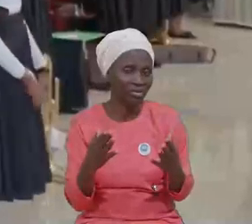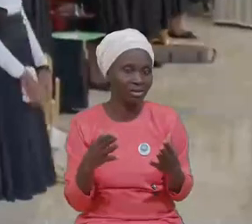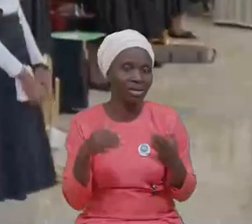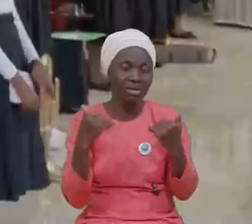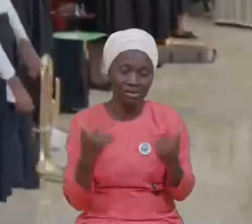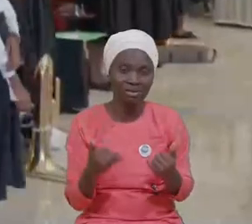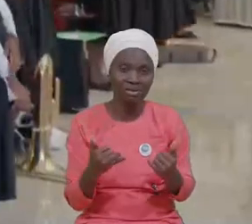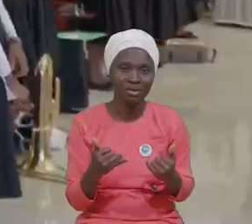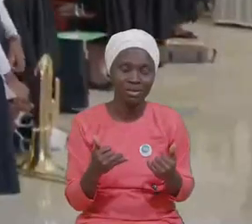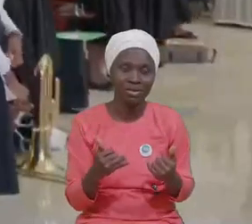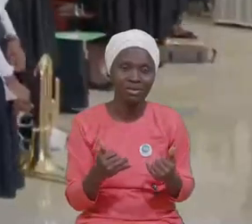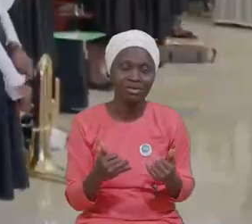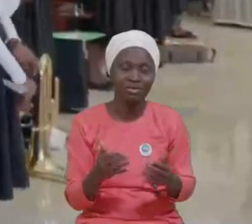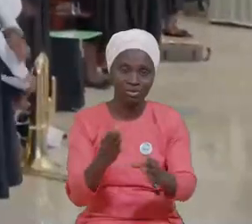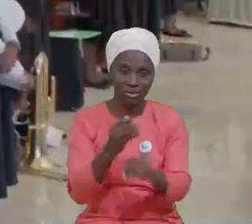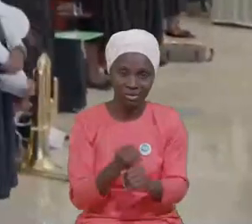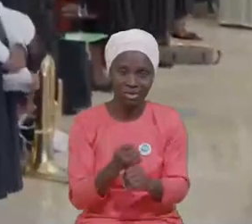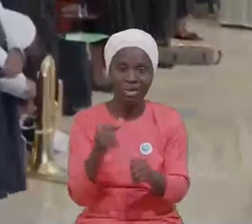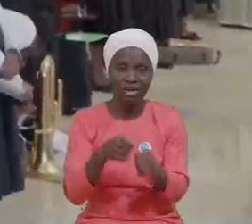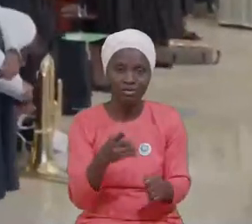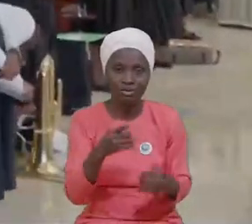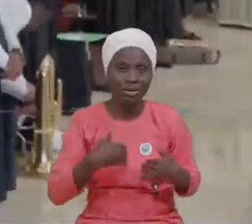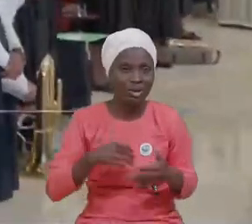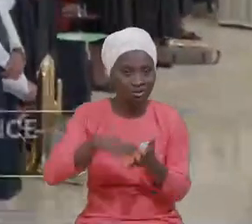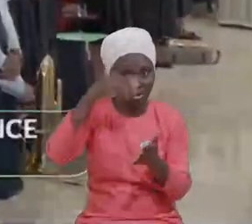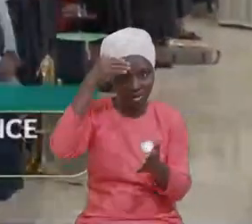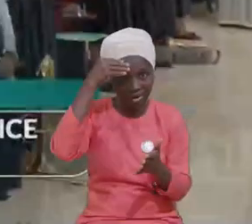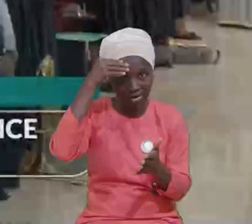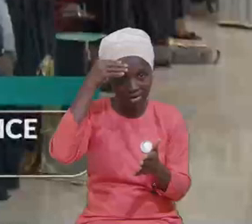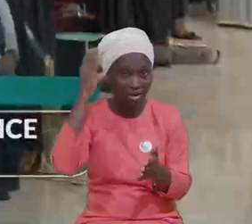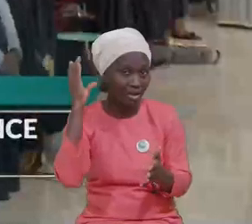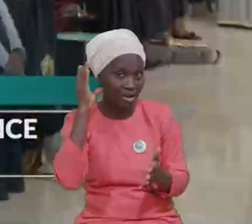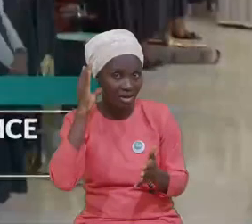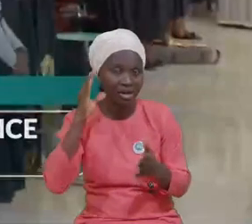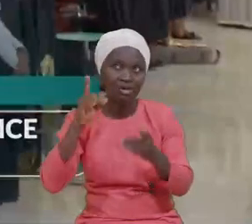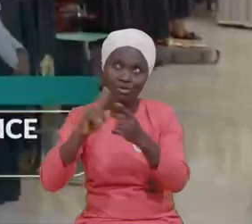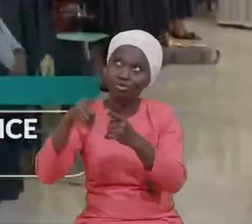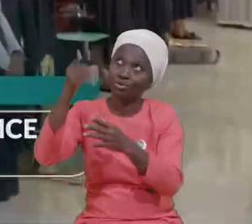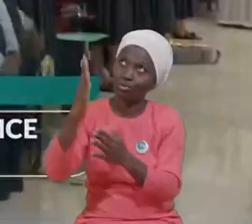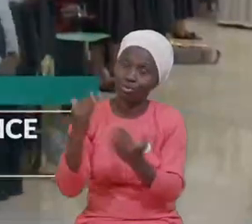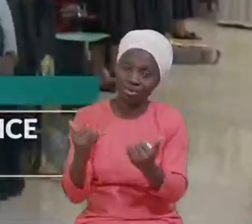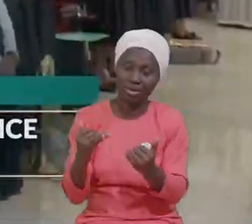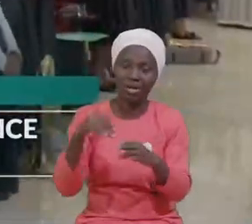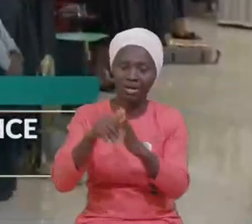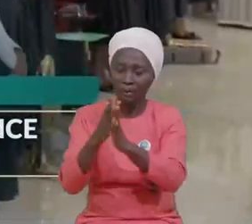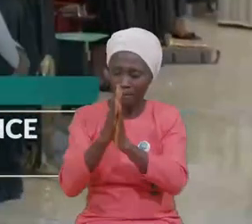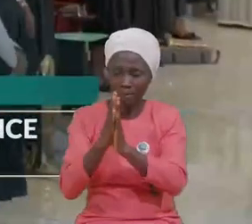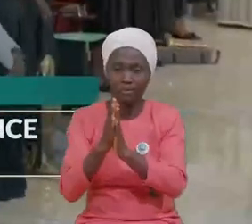Je veux maintenant amener ce que j'ai entendu et appris à Dieu dans la prière. Tu dois prendre la décision maintenant.